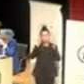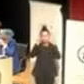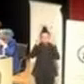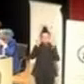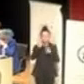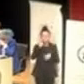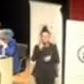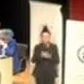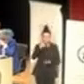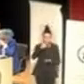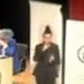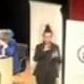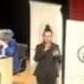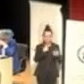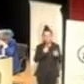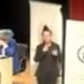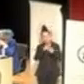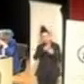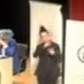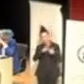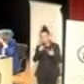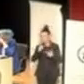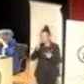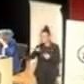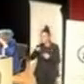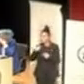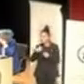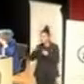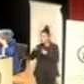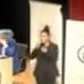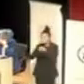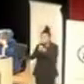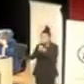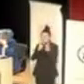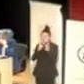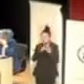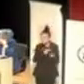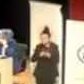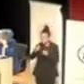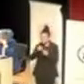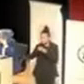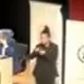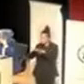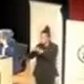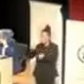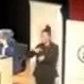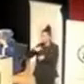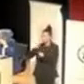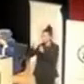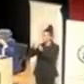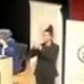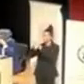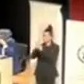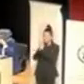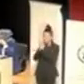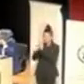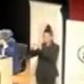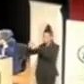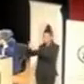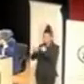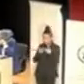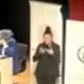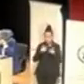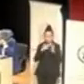diğer kamu kurum ve kuruluşlarınca da yayınlanan yayınlar ve bununla birlikte özel yayın evlerinden satın alınan e-kitapların